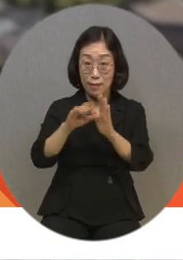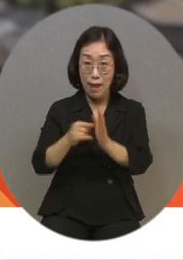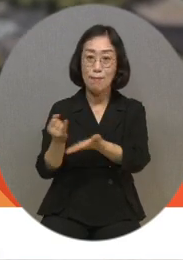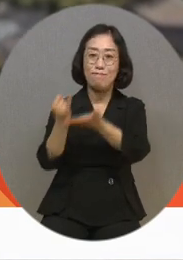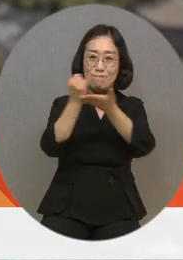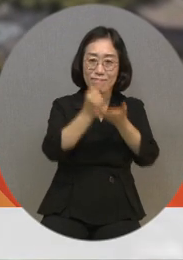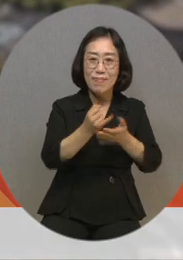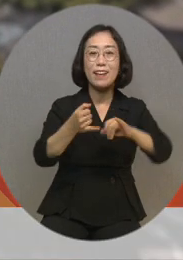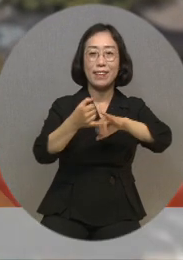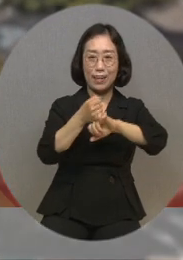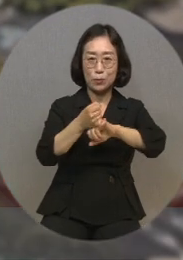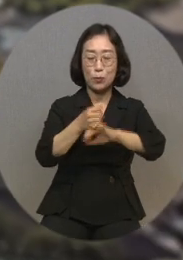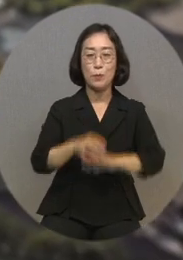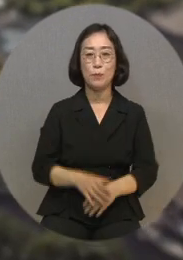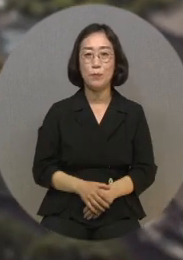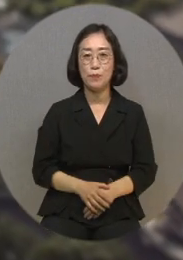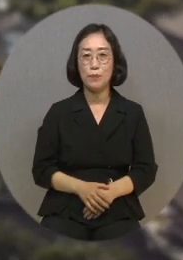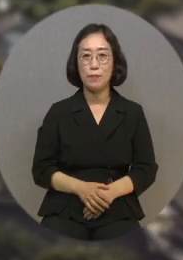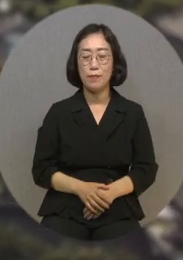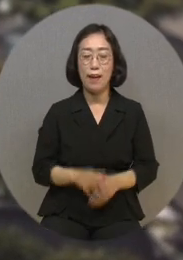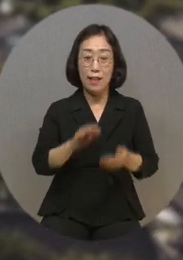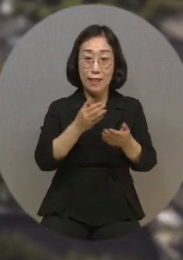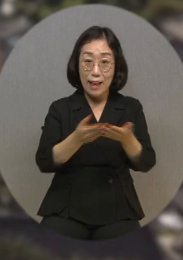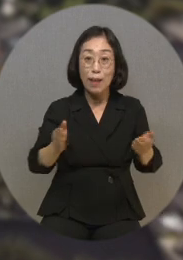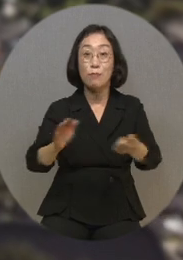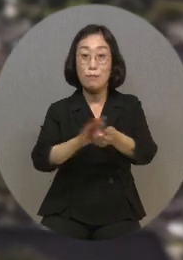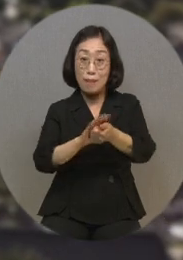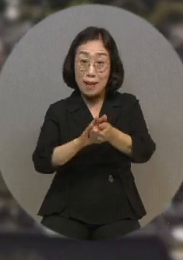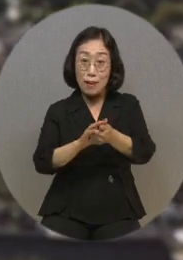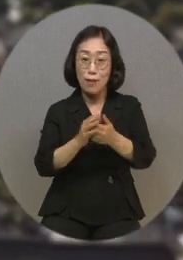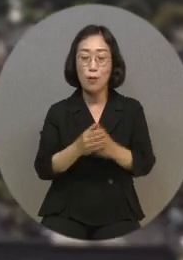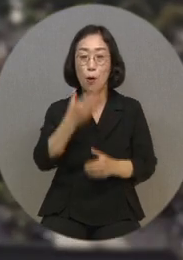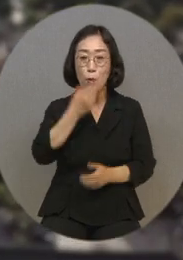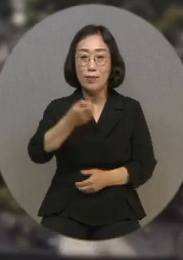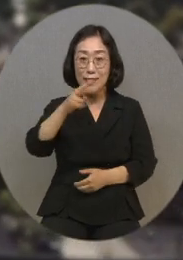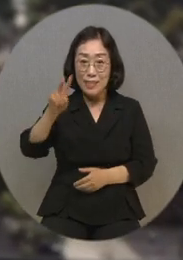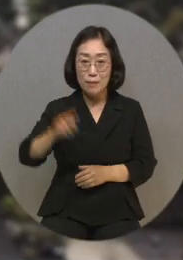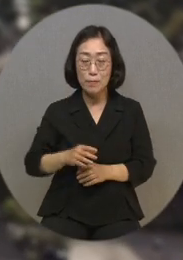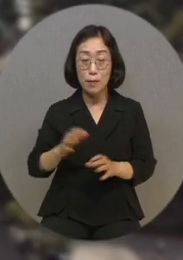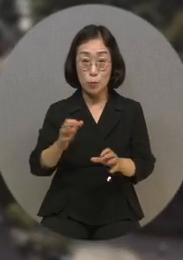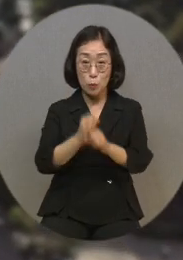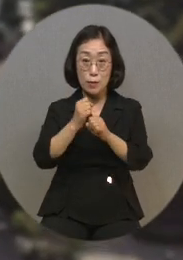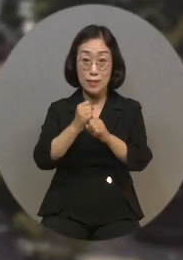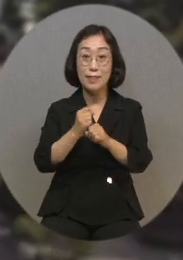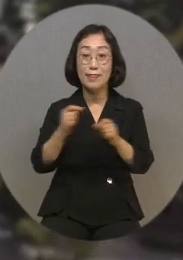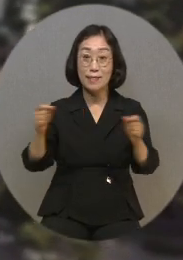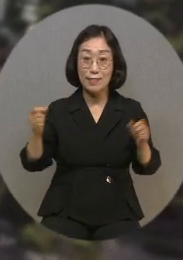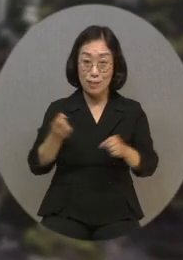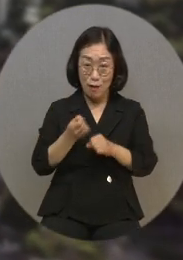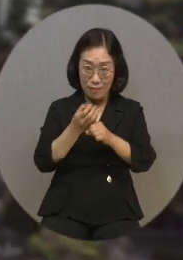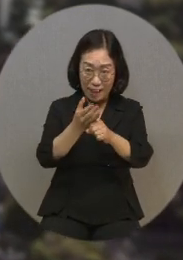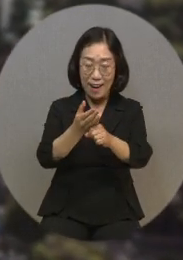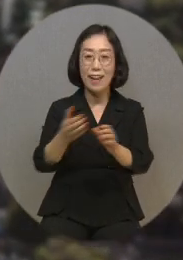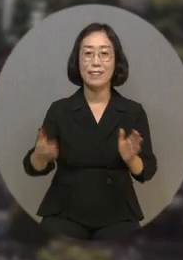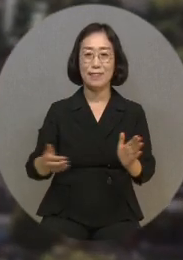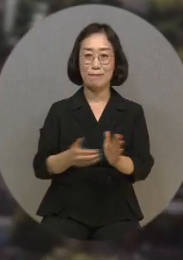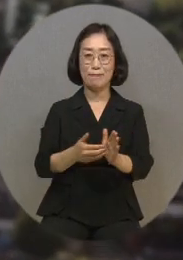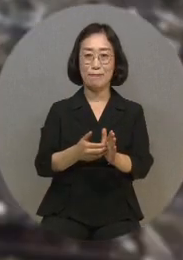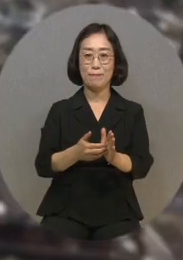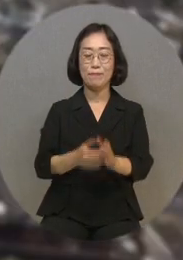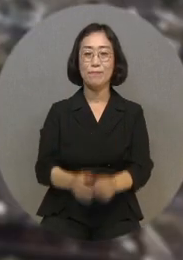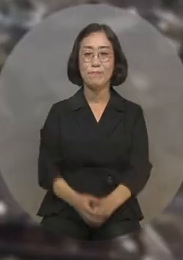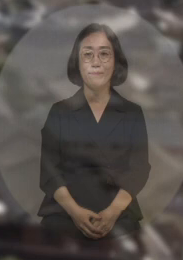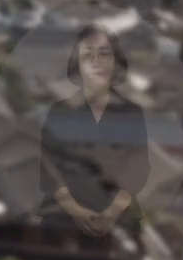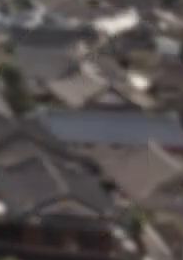출연 시키기로 했습니다 나눔과 배례를 실천하는 복지 tv 이슈 브리핑 지금까지 전북이 있습니다